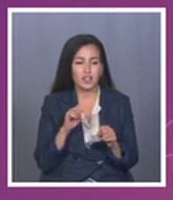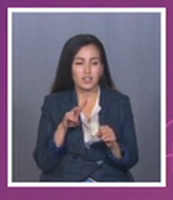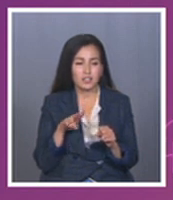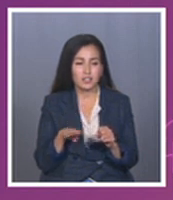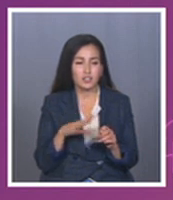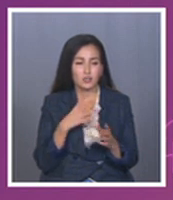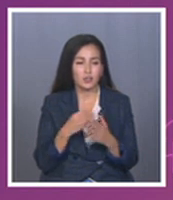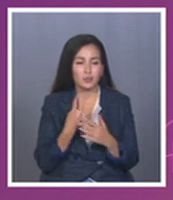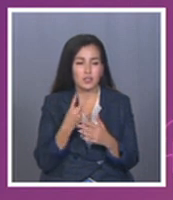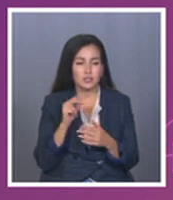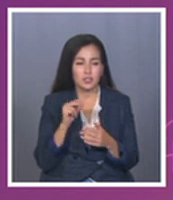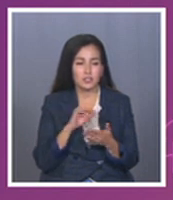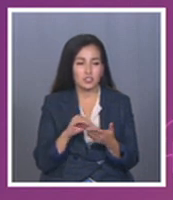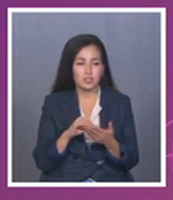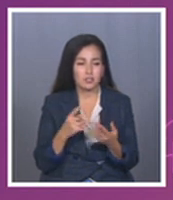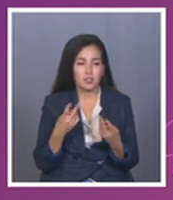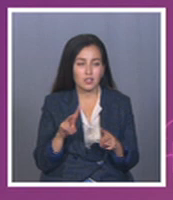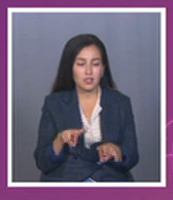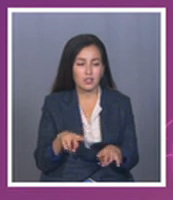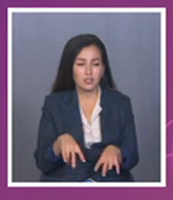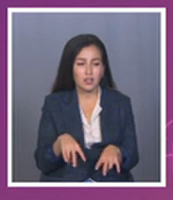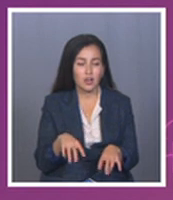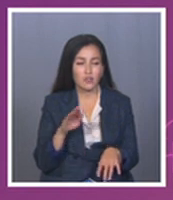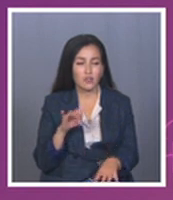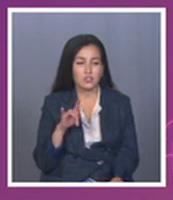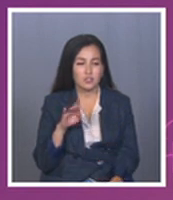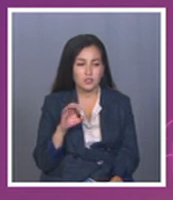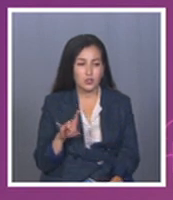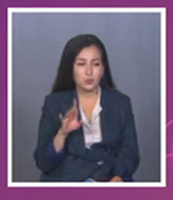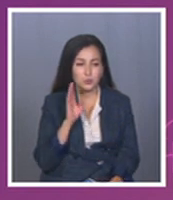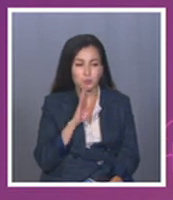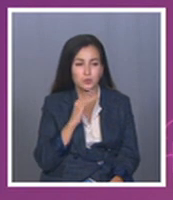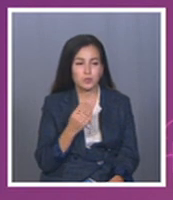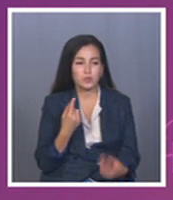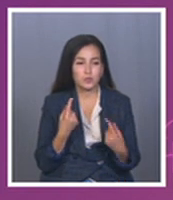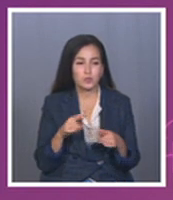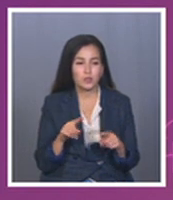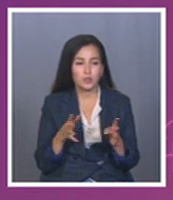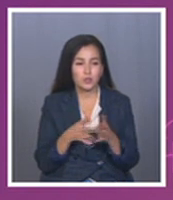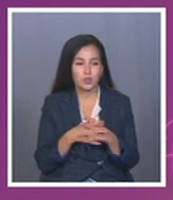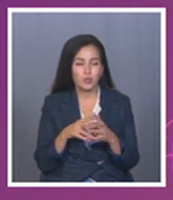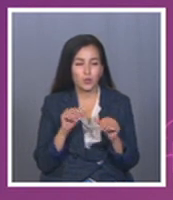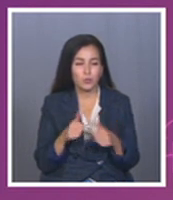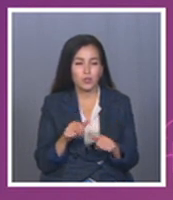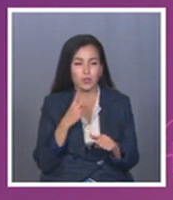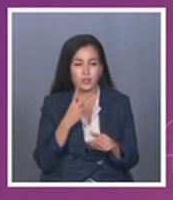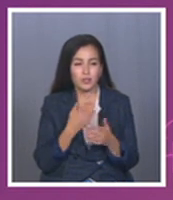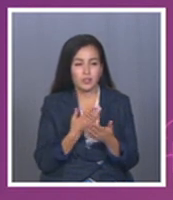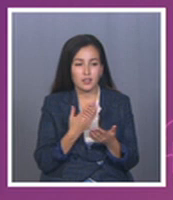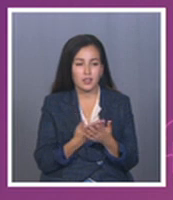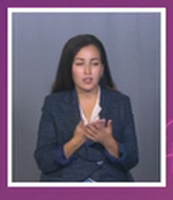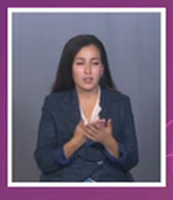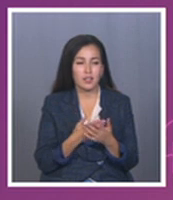саны жазылмайды деп келісілген. Фосфор мен сутектен тұратын басқа қосылыстың формуласын анықтайық. Әрбір